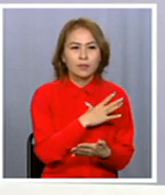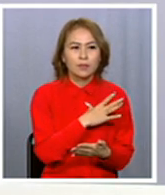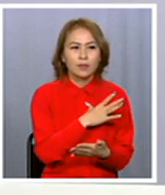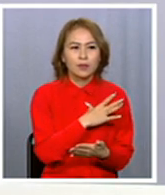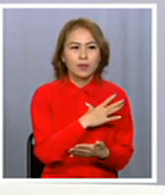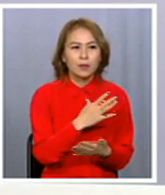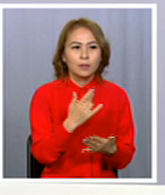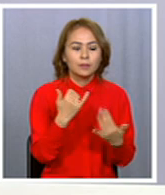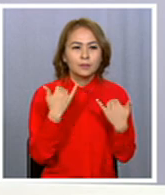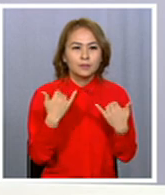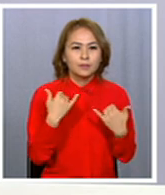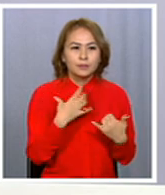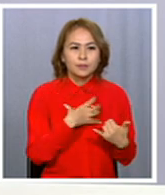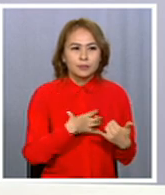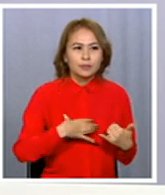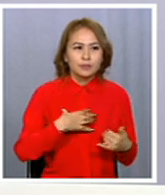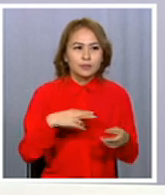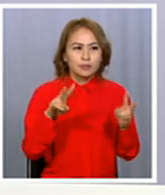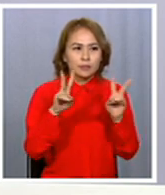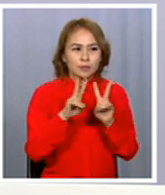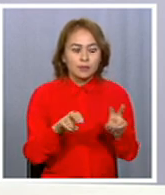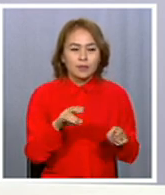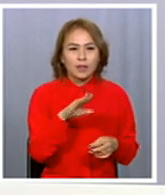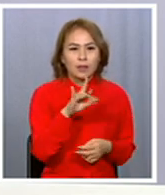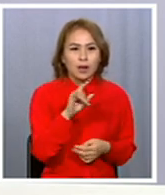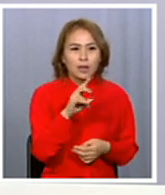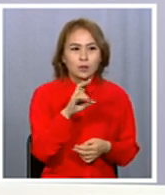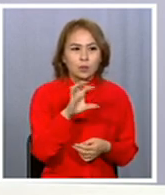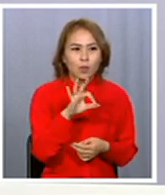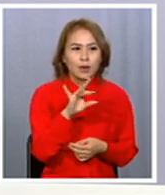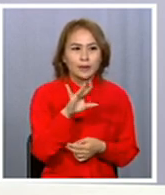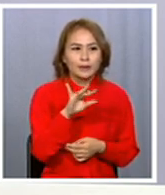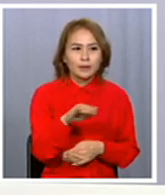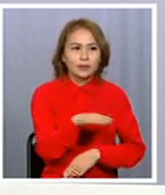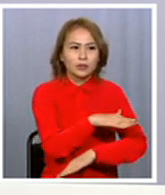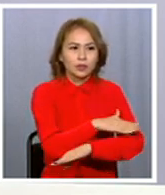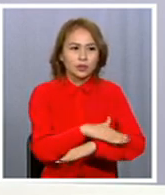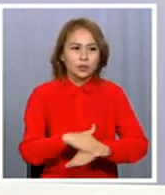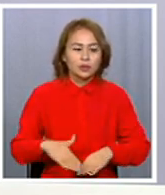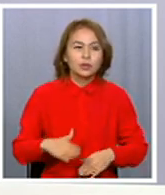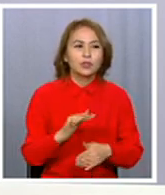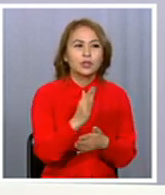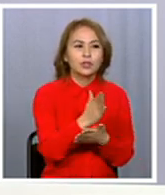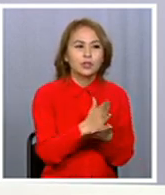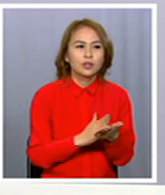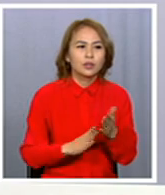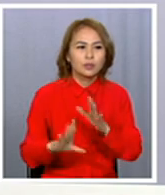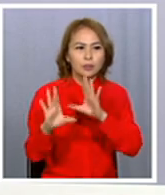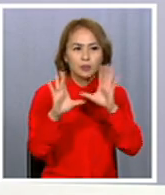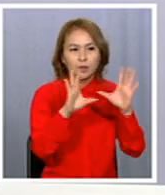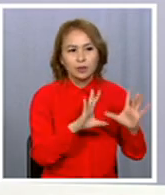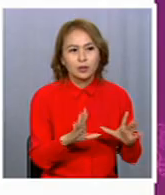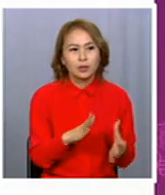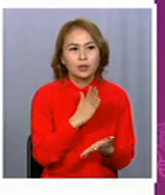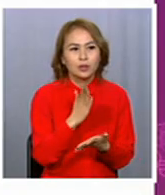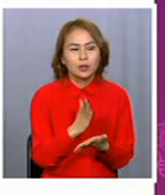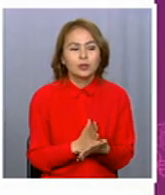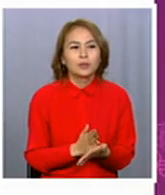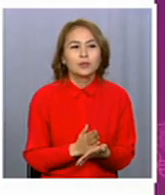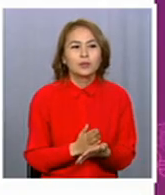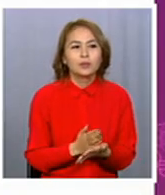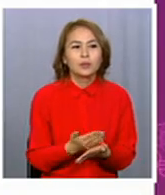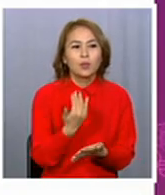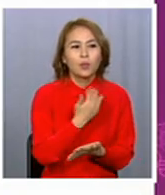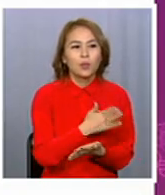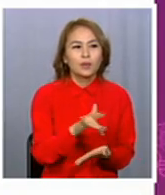бүгінгі негізгі тақырыбымыз транспортирге де келіп жеттік. Транспортир сызғыштан және жарты шеңберден